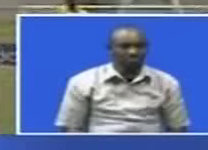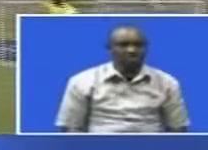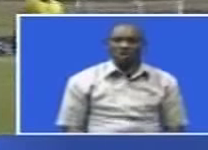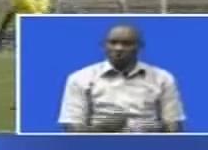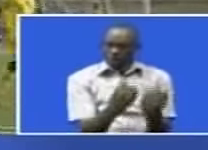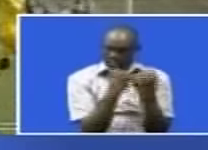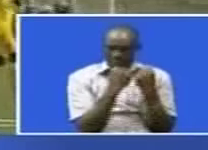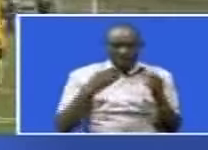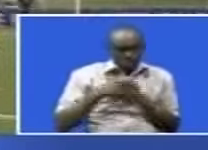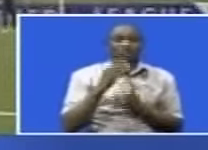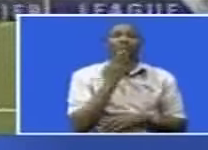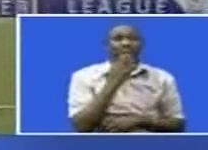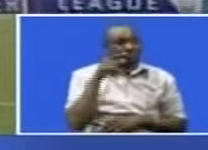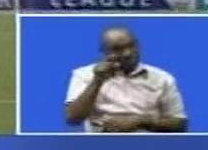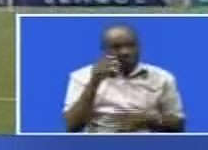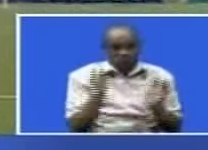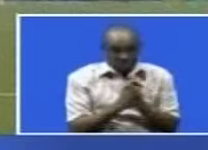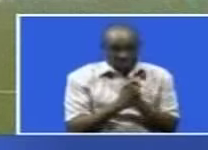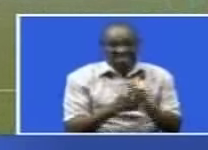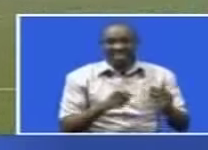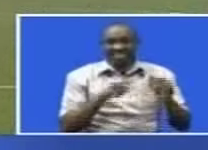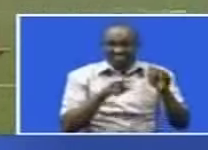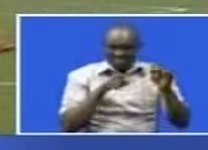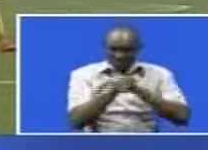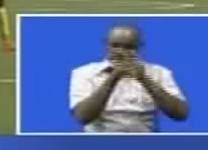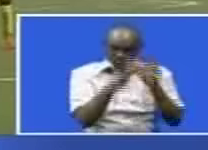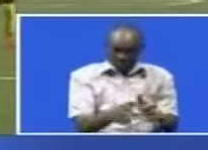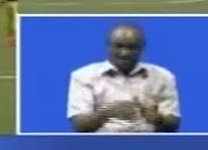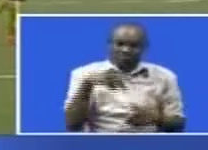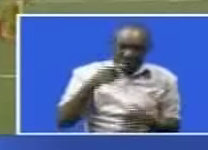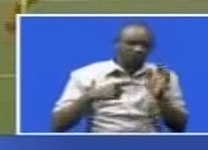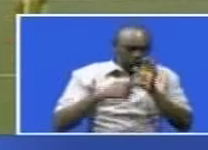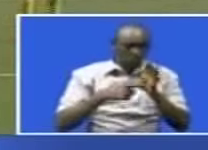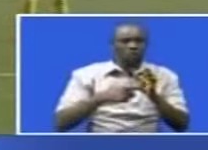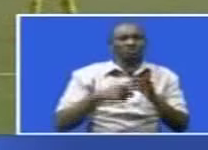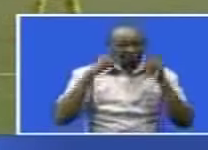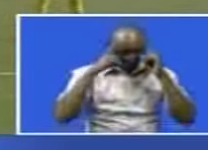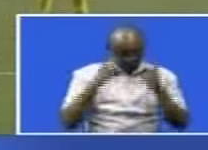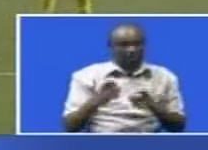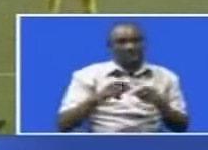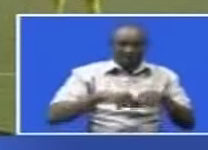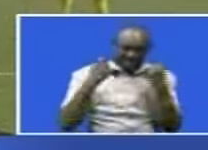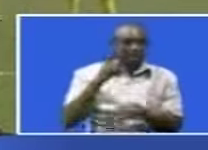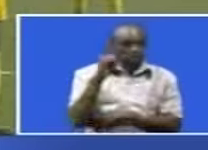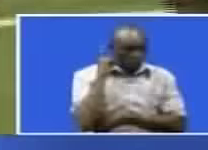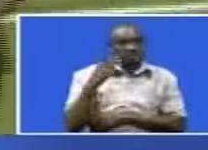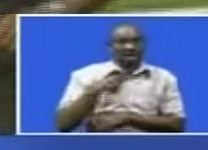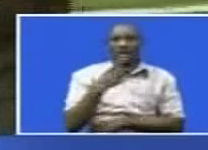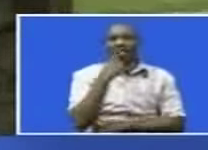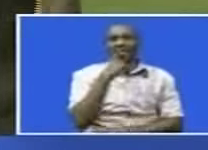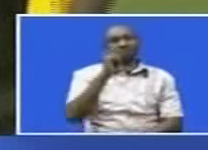lango wa Ingwe Lucas Ndeche na mshambuliaji wa Muhoroni Youth Zakari Tofik wakaonesha utovu wa nidhamu, jambo lililosababishia kadi